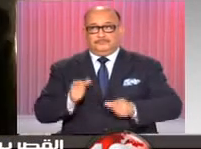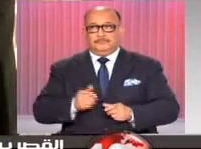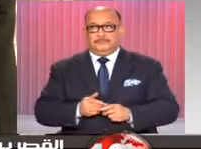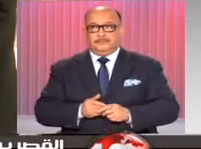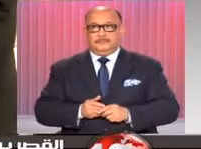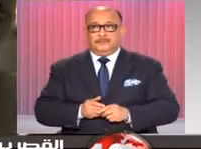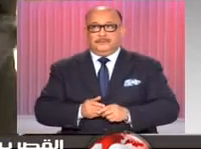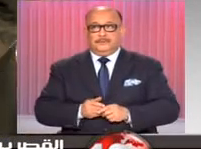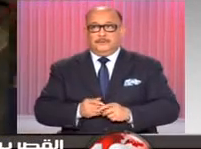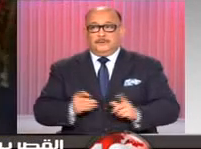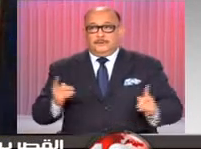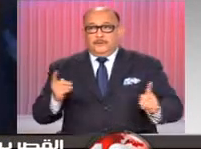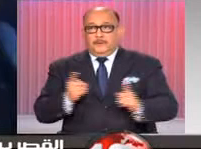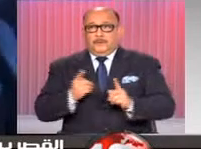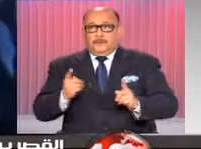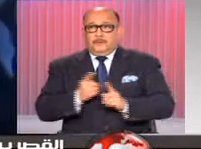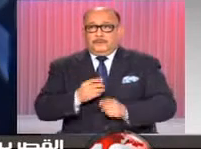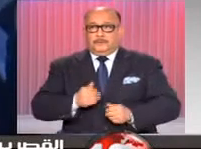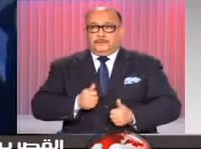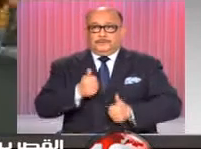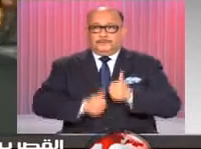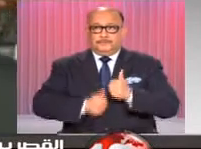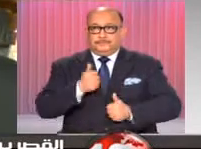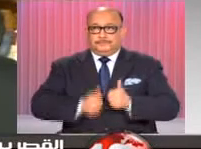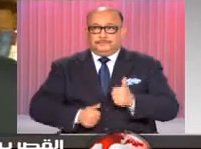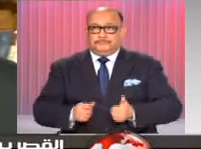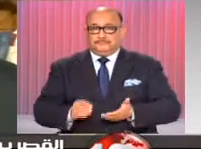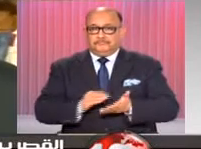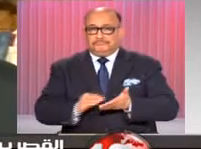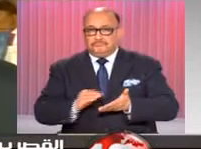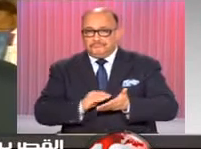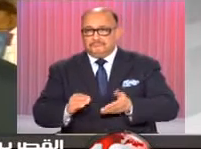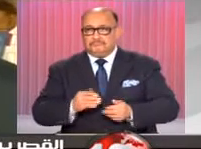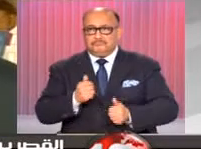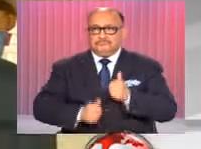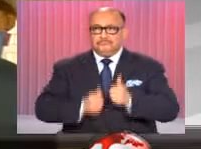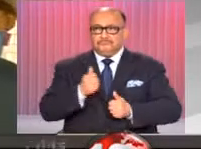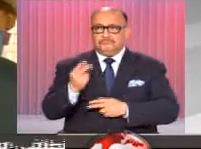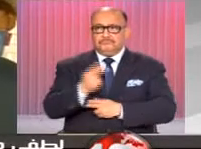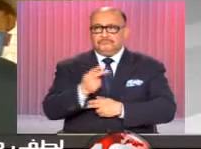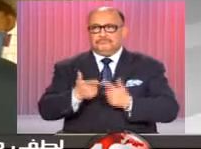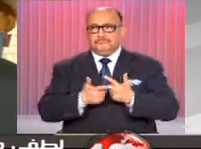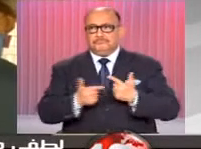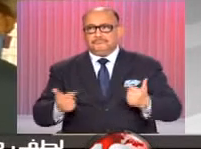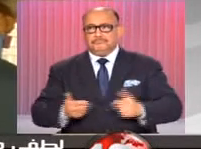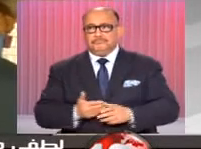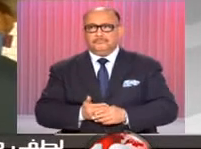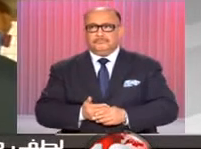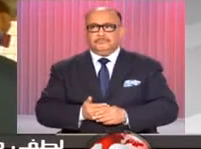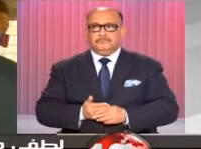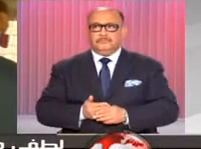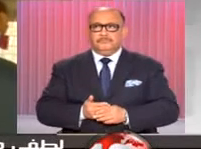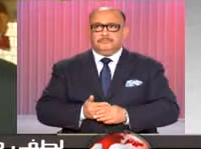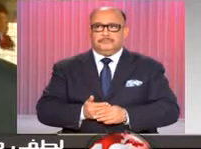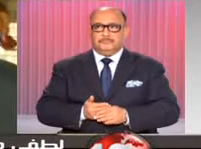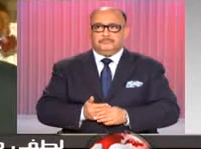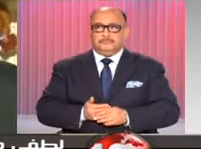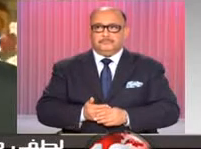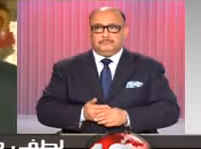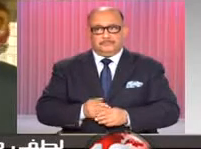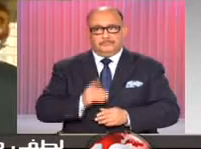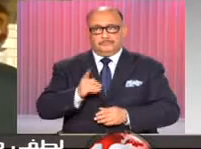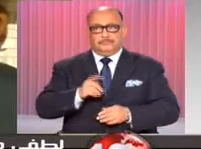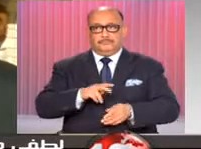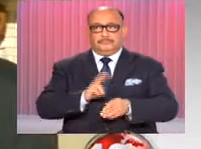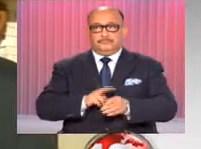القصرين دورته 11. مهرجان من خلاله يشارك عديد الشبان من مختلف